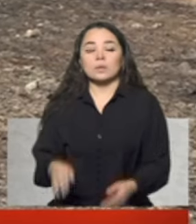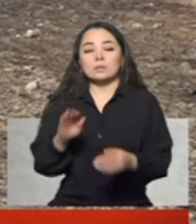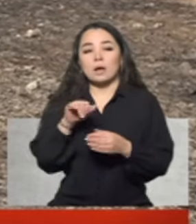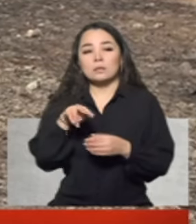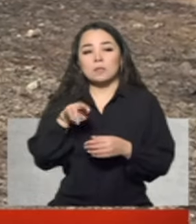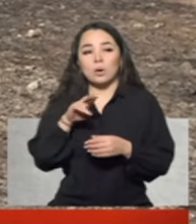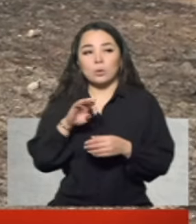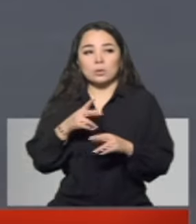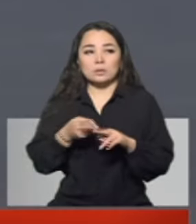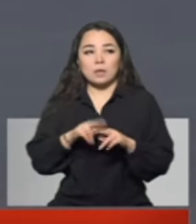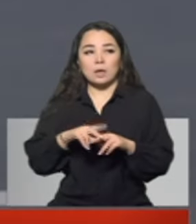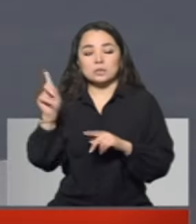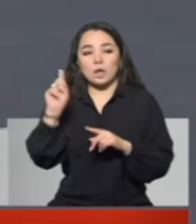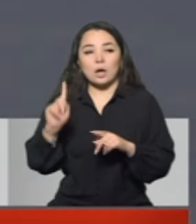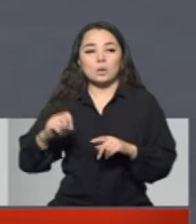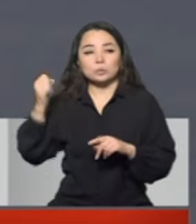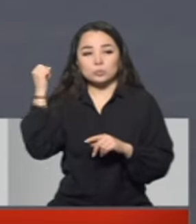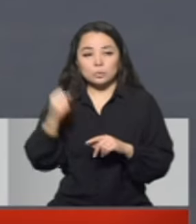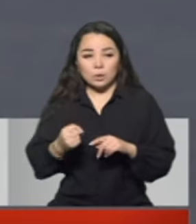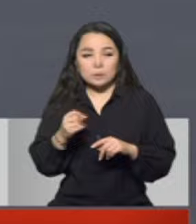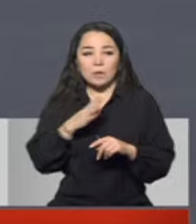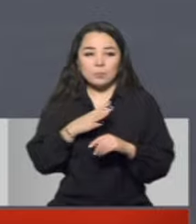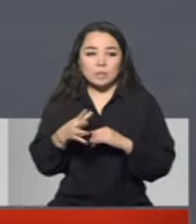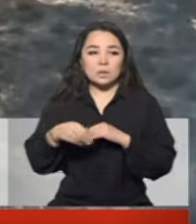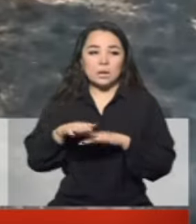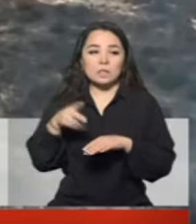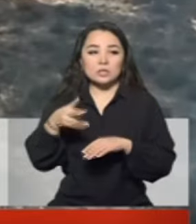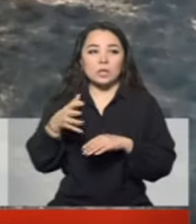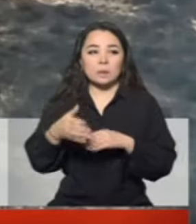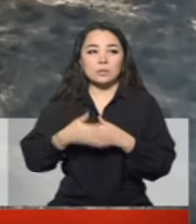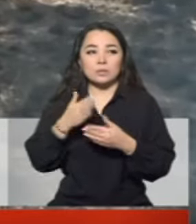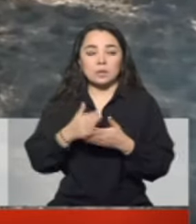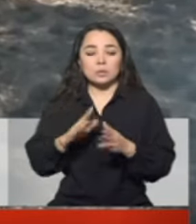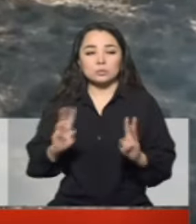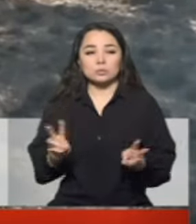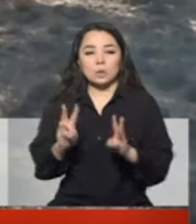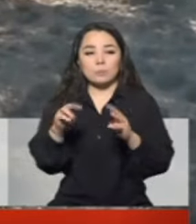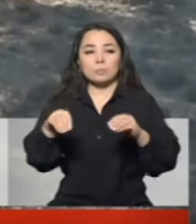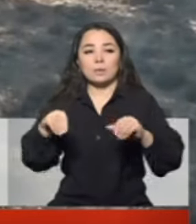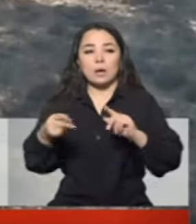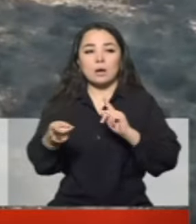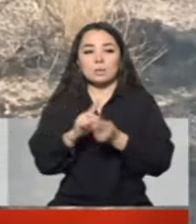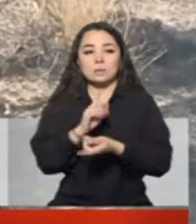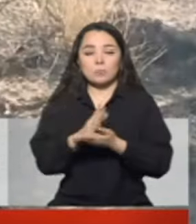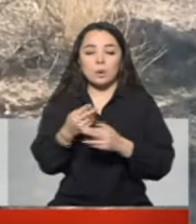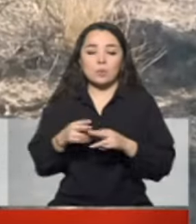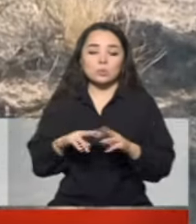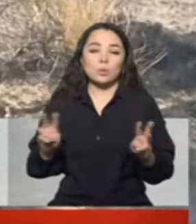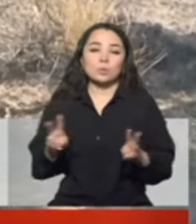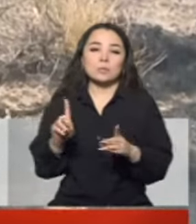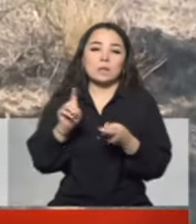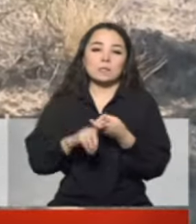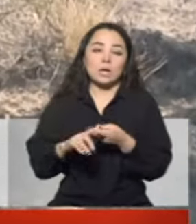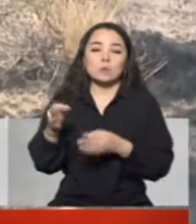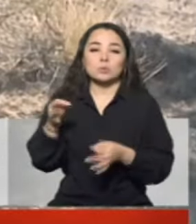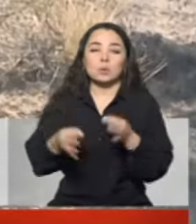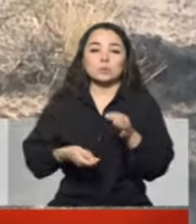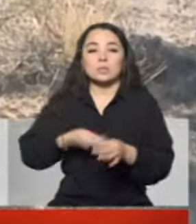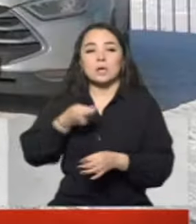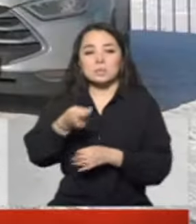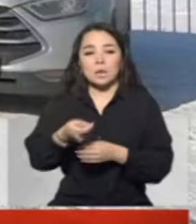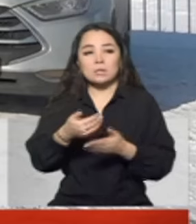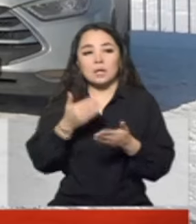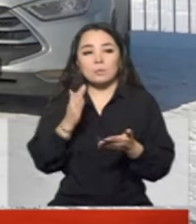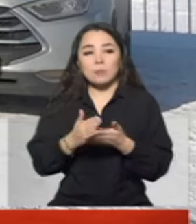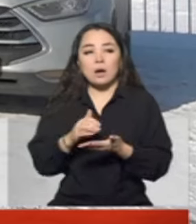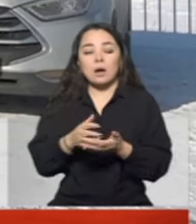аумағында найзағайдан тұтанған өрт 2000-ға жуық гектар жазық дала мен орман алқабын күлге айналдырған. Кейін осы өрт бойынша іс сотқа дейін жетіп,